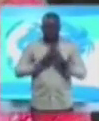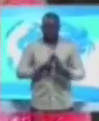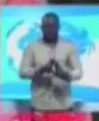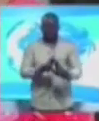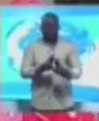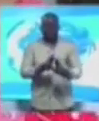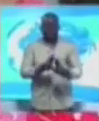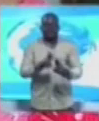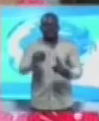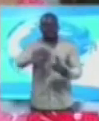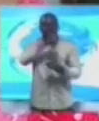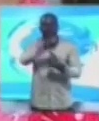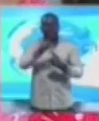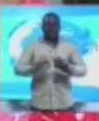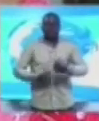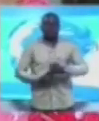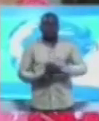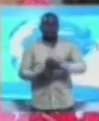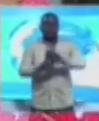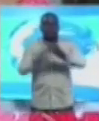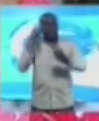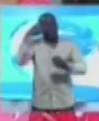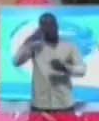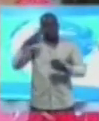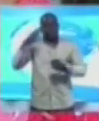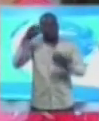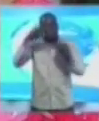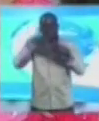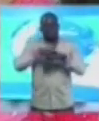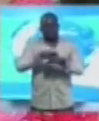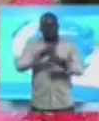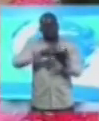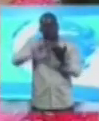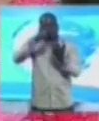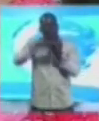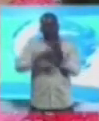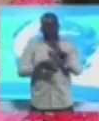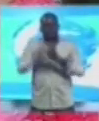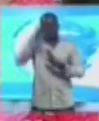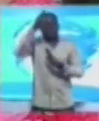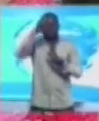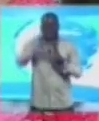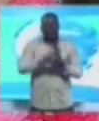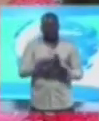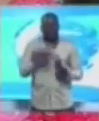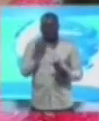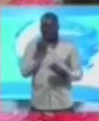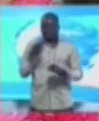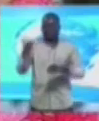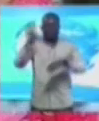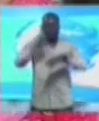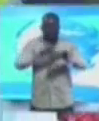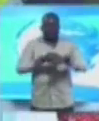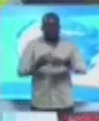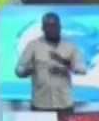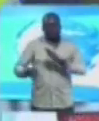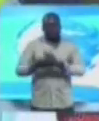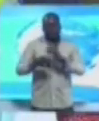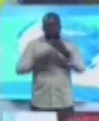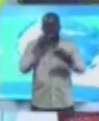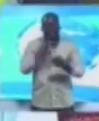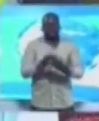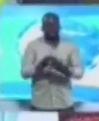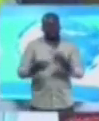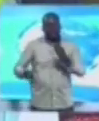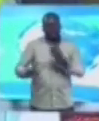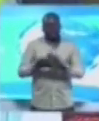à la situation sécuritaire, comment nos interventions, les programmes de développement qui sont mis en œuvre par la Banque mondiale. La Banque